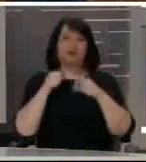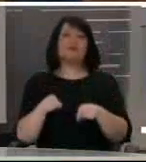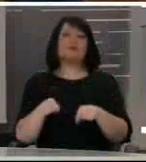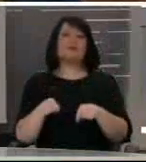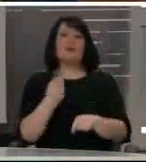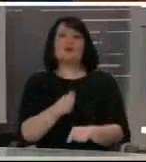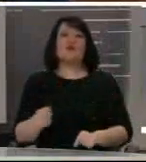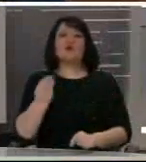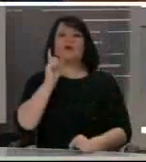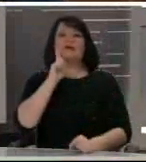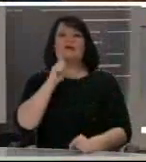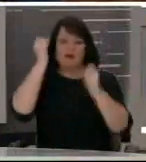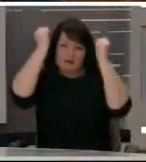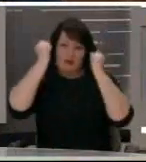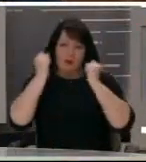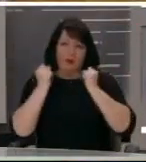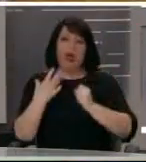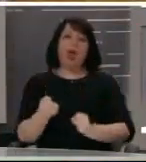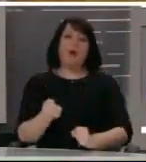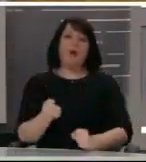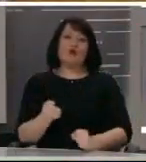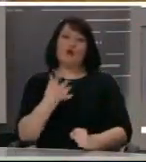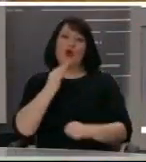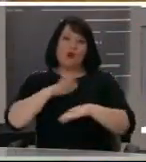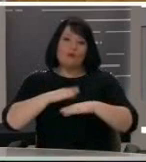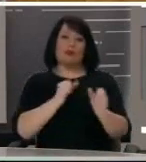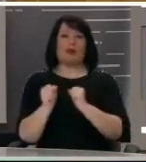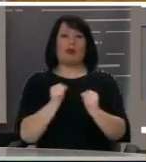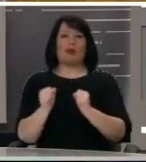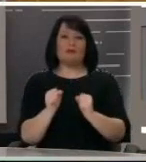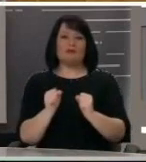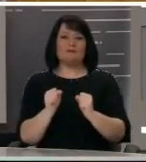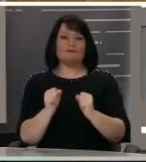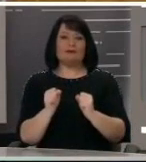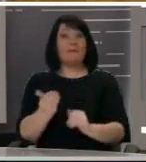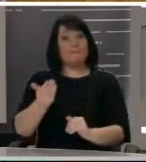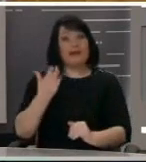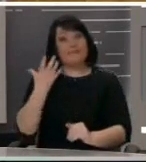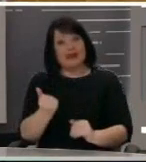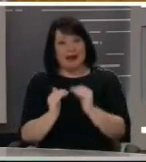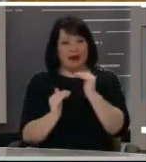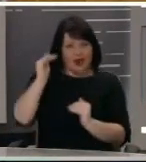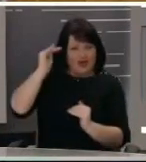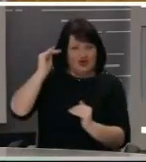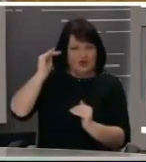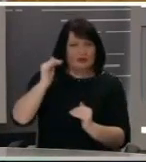χτύπησαν περισσότερο τις γυναίκες και διεύρυναν τις υπαρκτές ανισότητες.